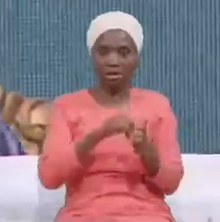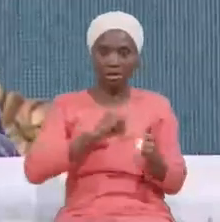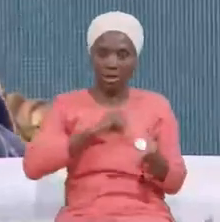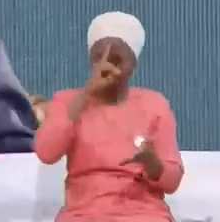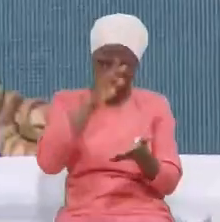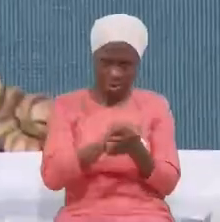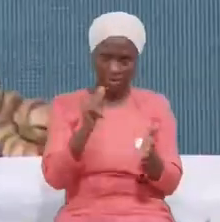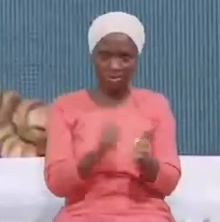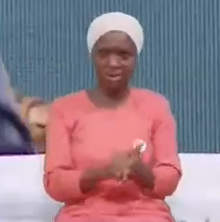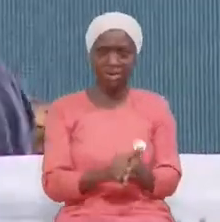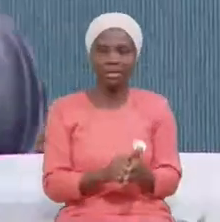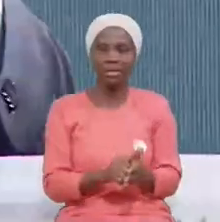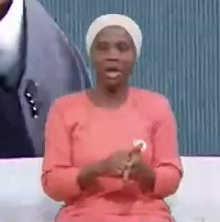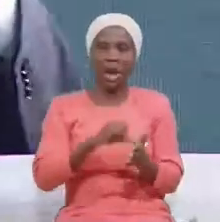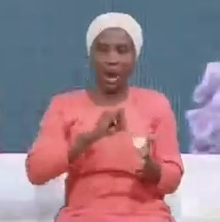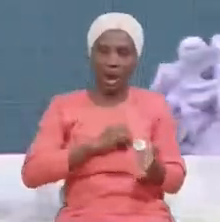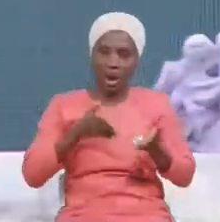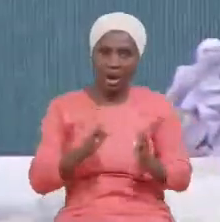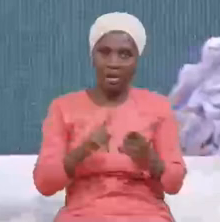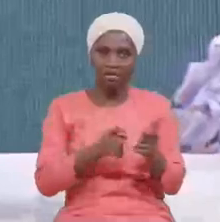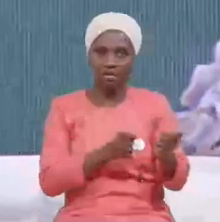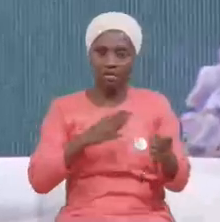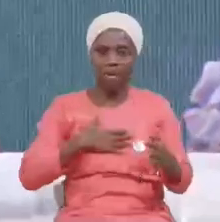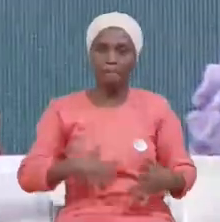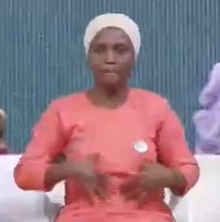que je permets à cette vérité de contrôler ma vie.